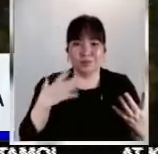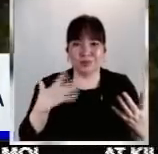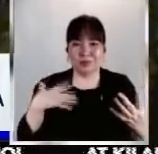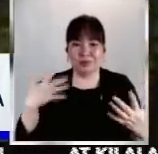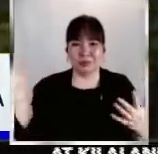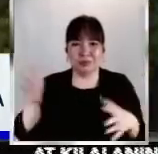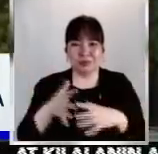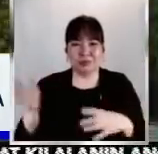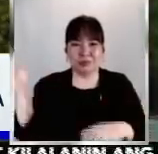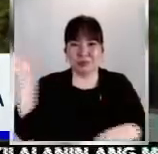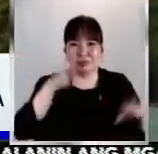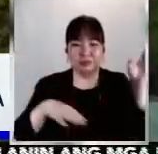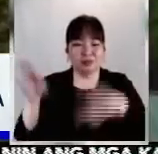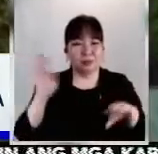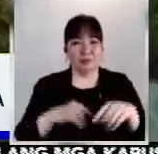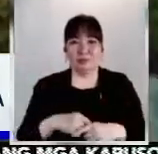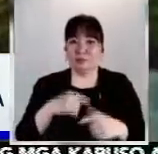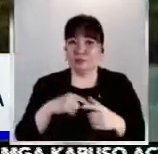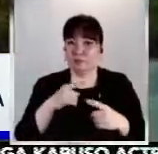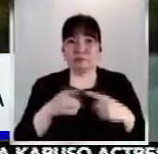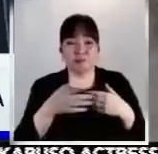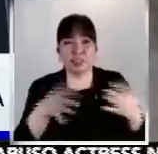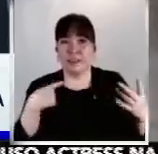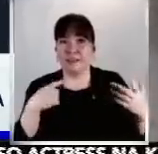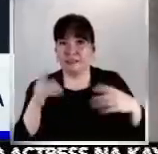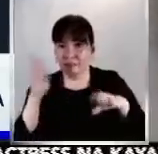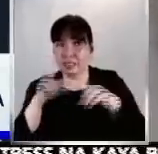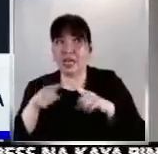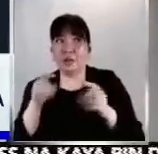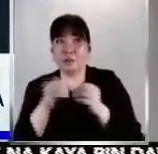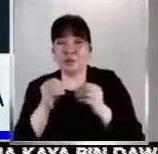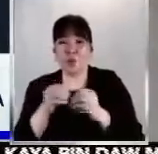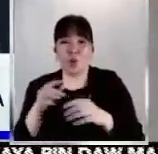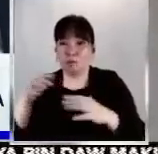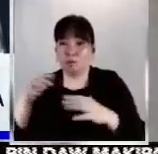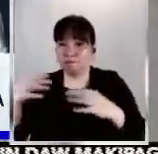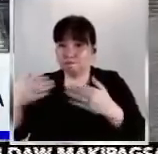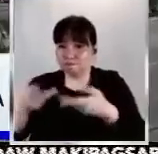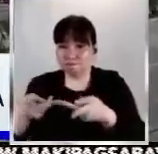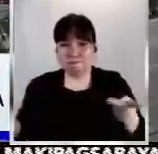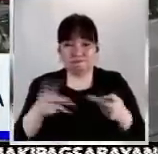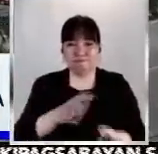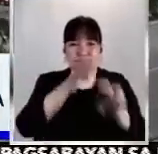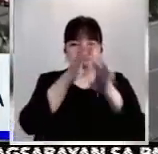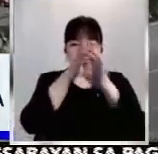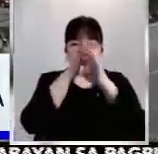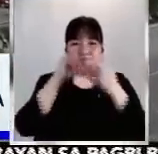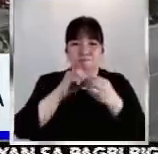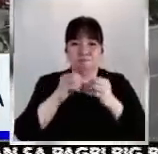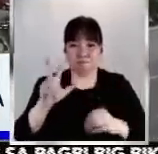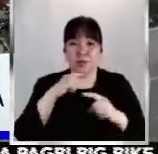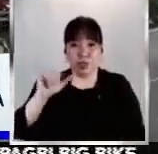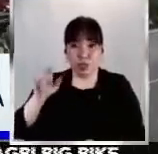ng pagdami ng kaso, ang pagdami rin ng mga lugar na isasailalim sa mas mahigpit na Alert Level 3. Simula sa January 9 hanggang January